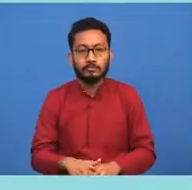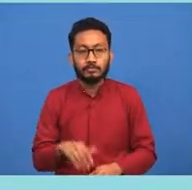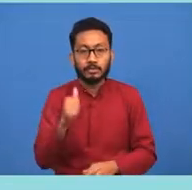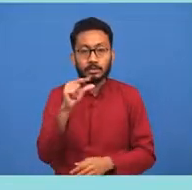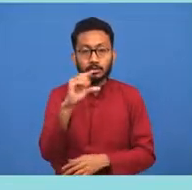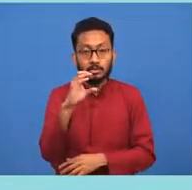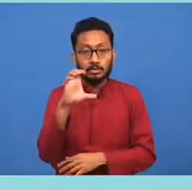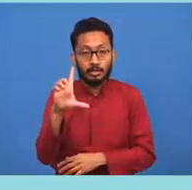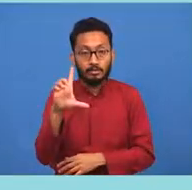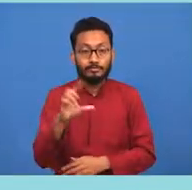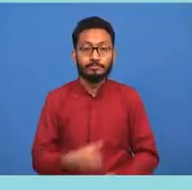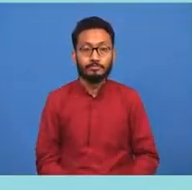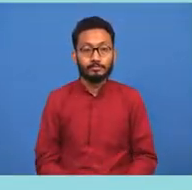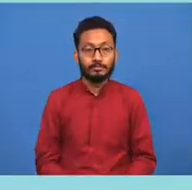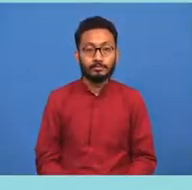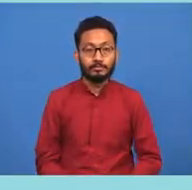AgCl.